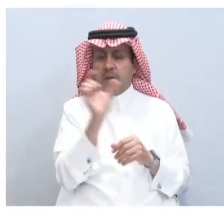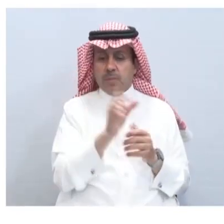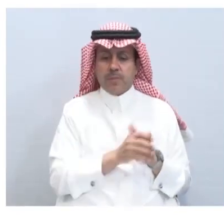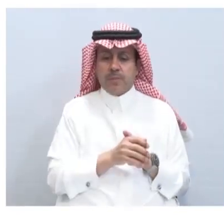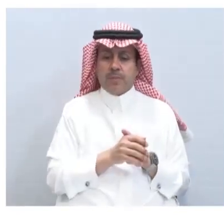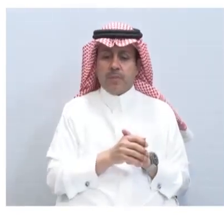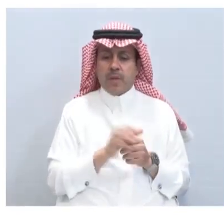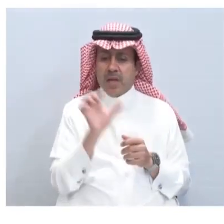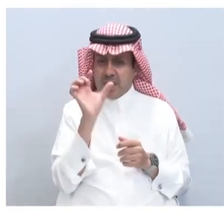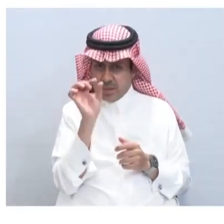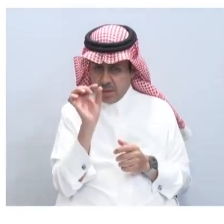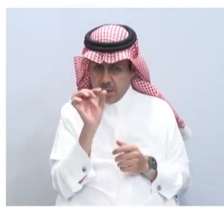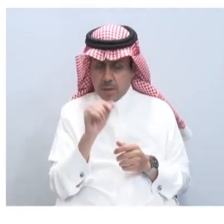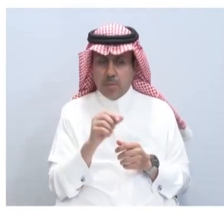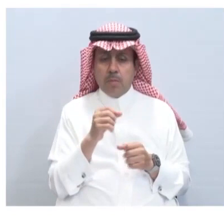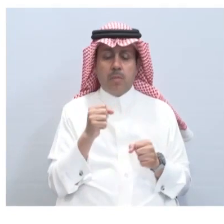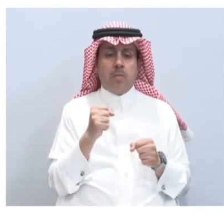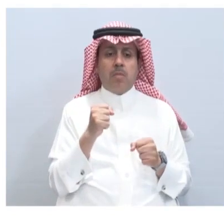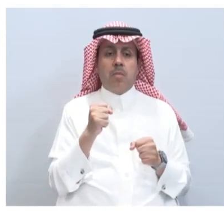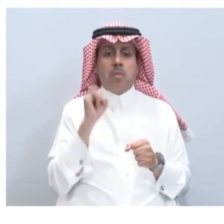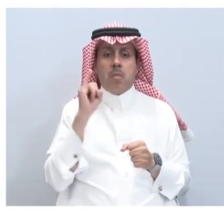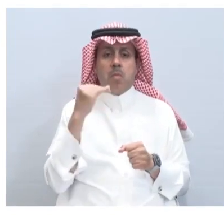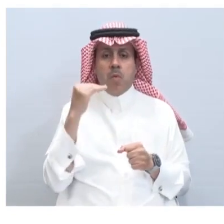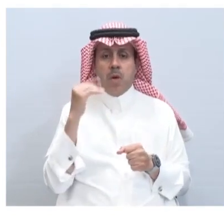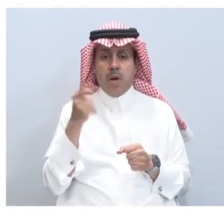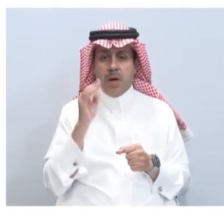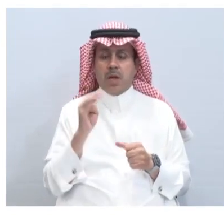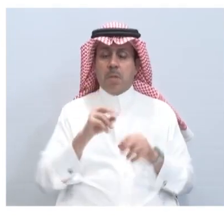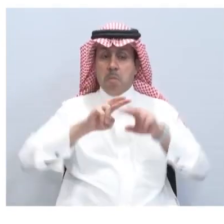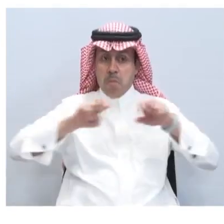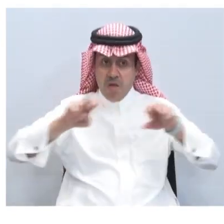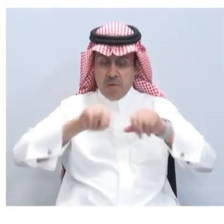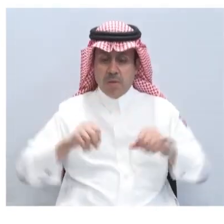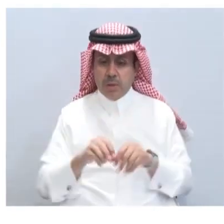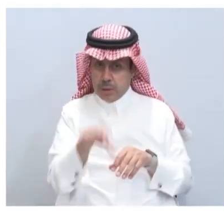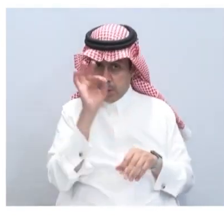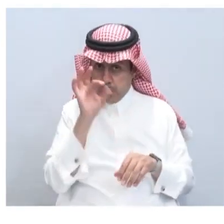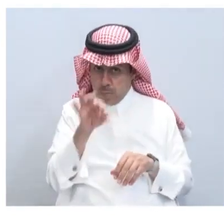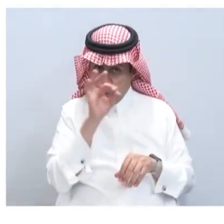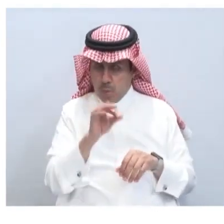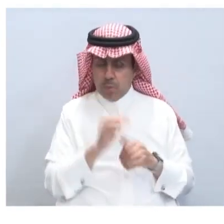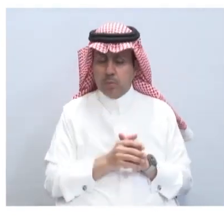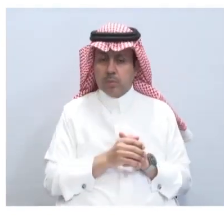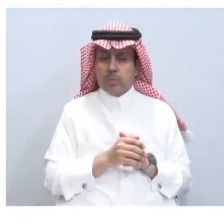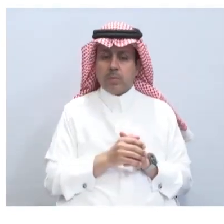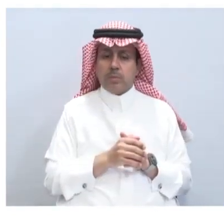اصغر من محركات البحث تقتصر في تغطيتها على انتقاء المواقع في عمليه البحث يعني